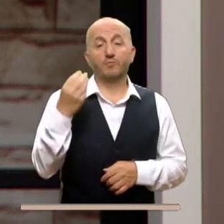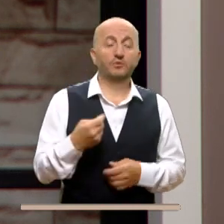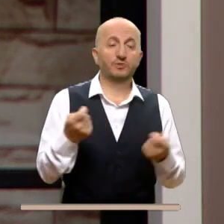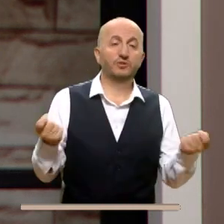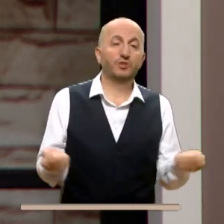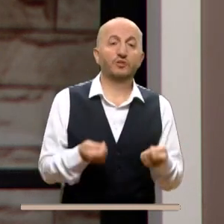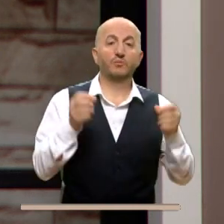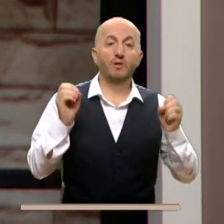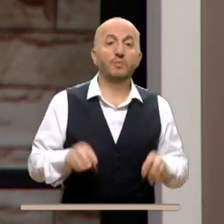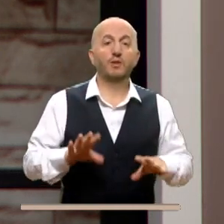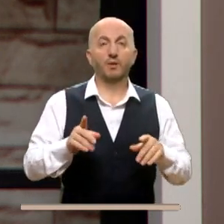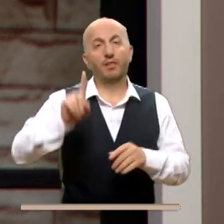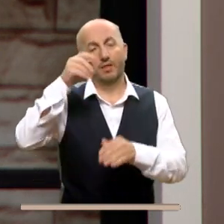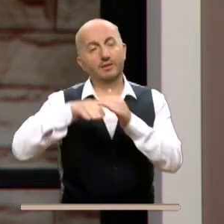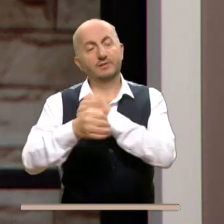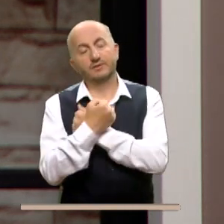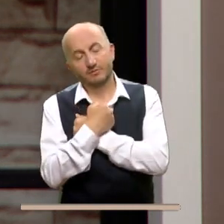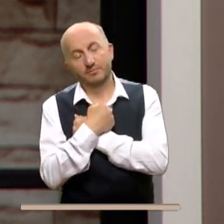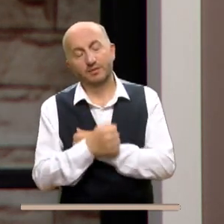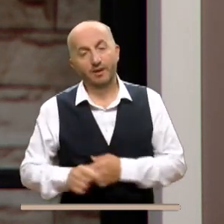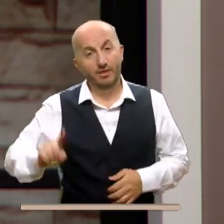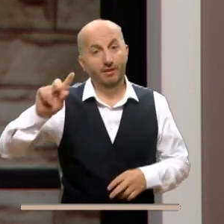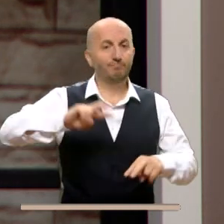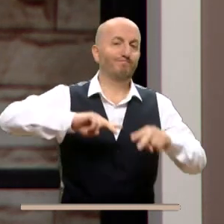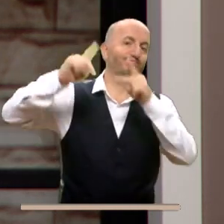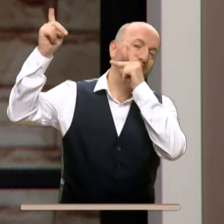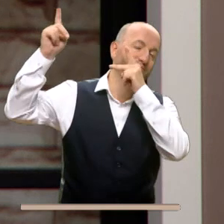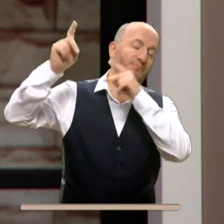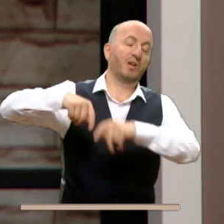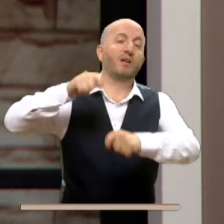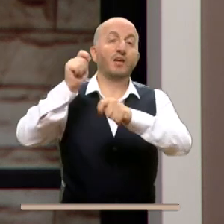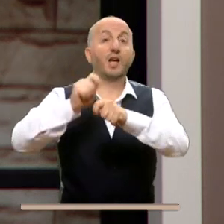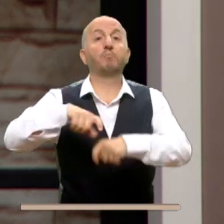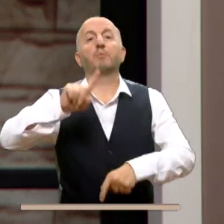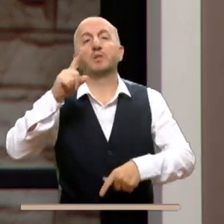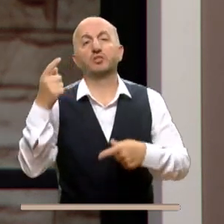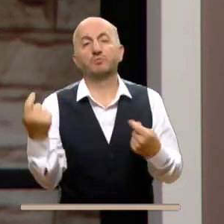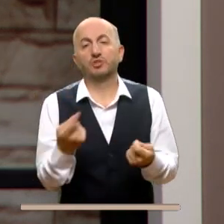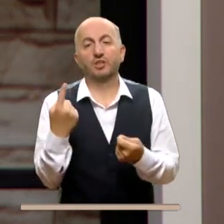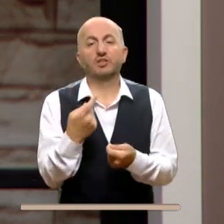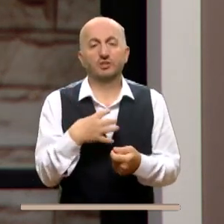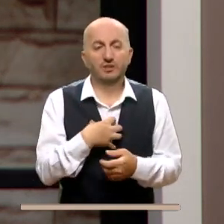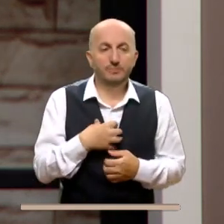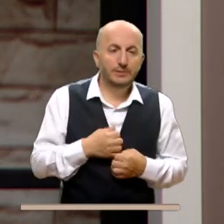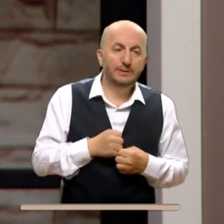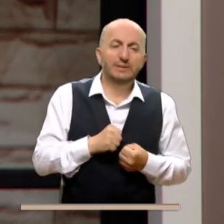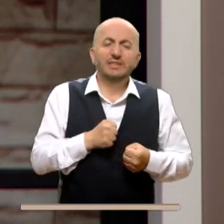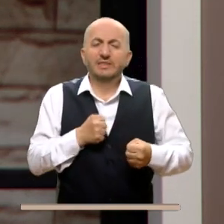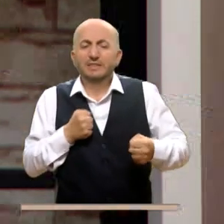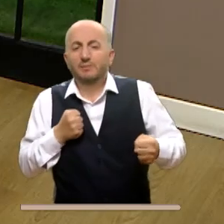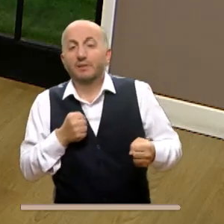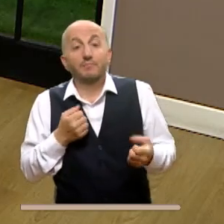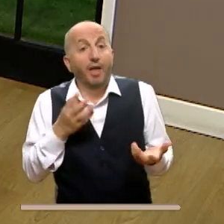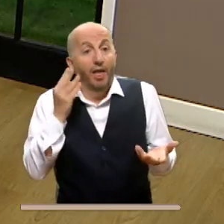çalışmayı bırakmamak ve tevekkül etmek. Gerisini Allah'a bırakmak. Çünkü yapamayacağımız şeyler için kendimizi yıpratmanın bir anlamı yok. Yunus